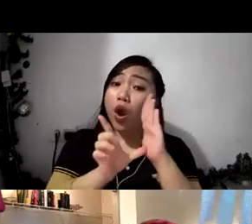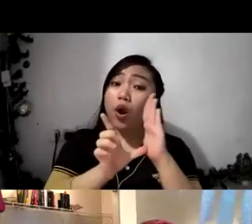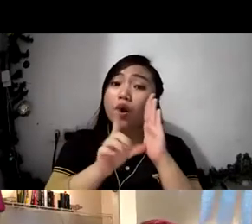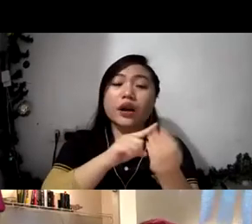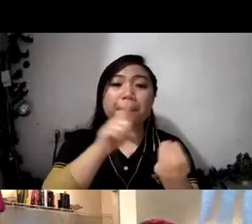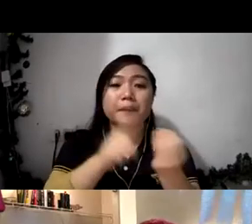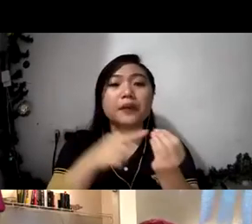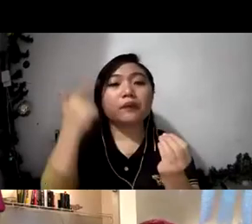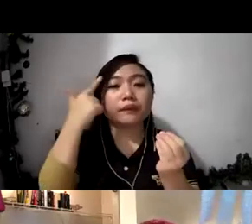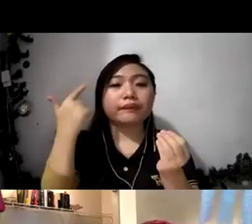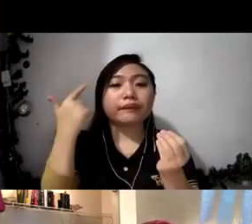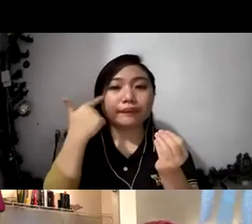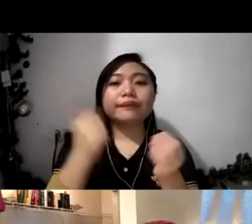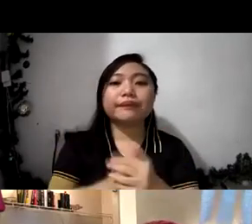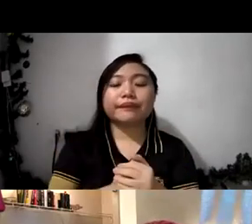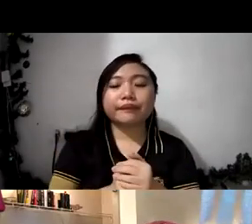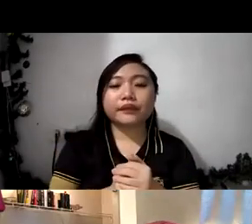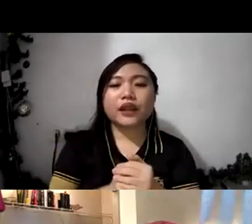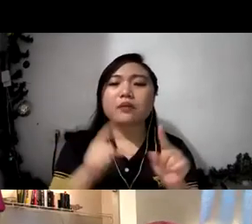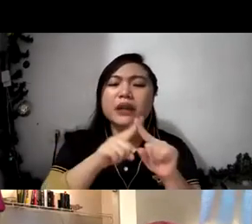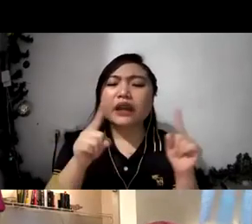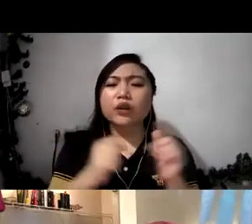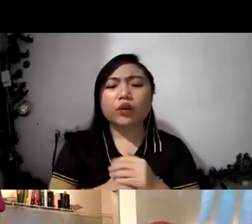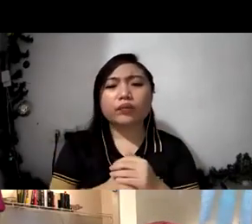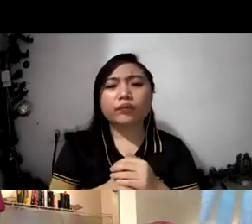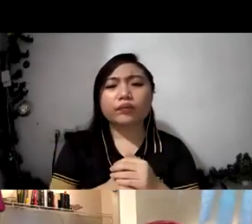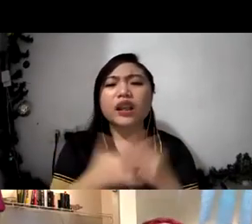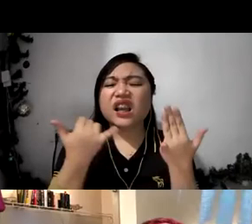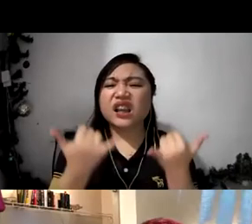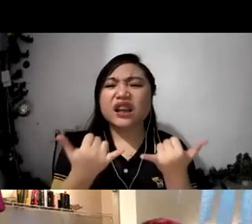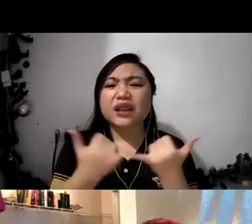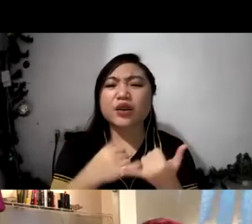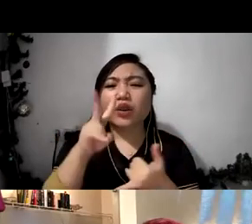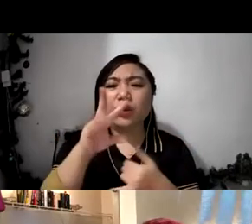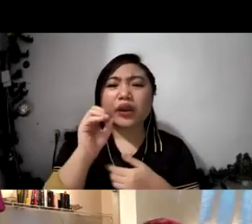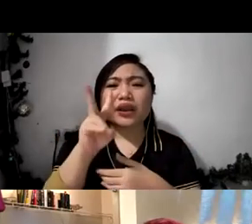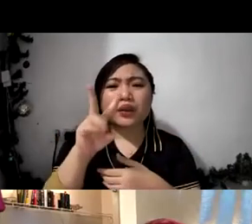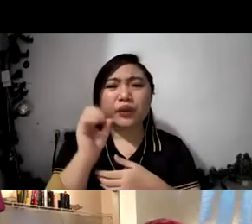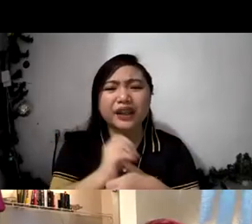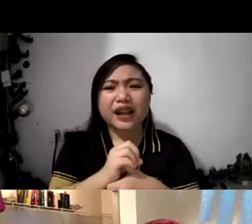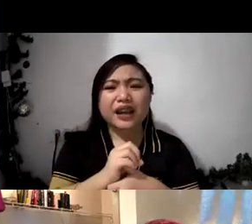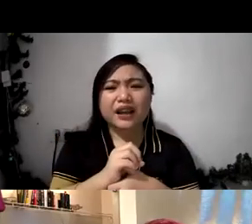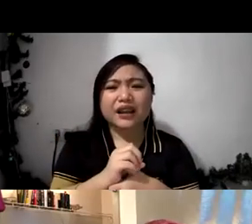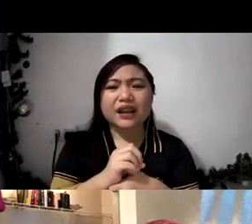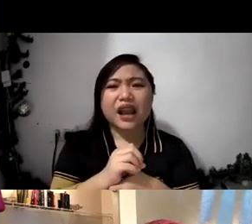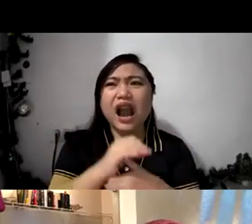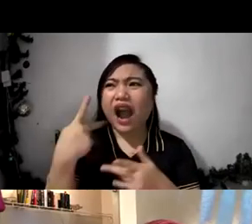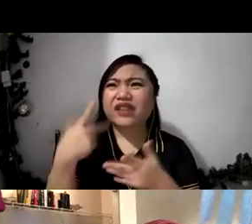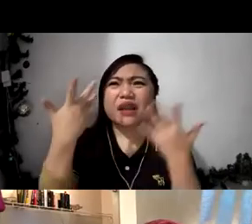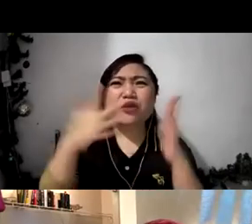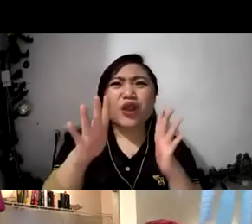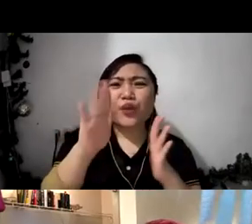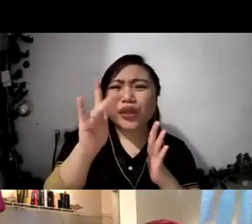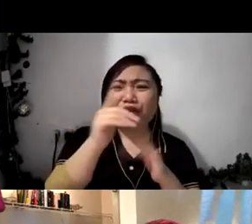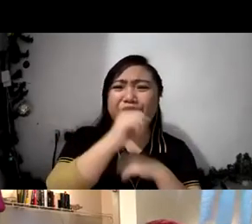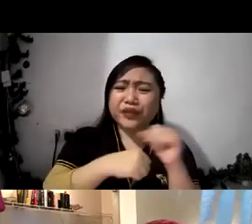as a national strategy. Pero kung tutuusin, ngayon po ay 2020 na, no, we have 25 years already from